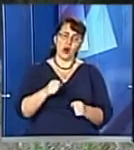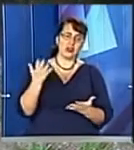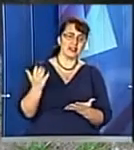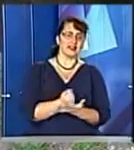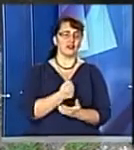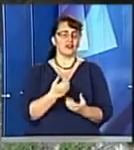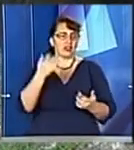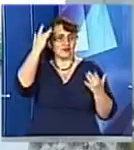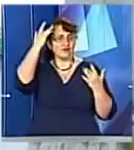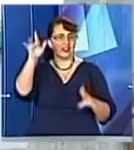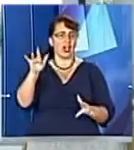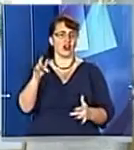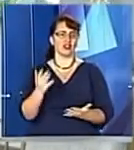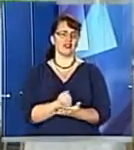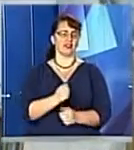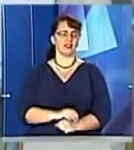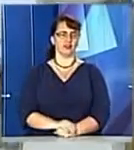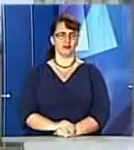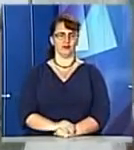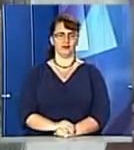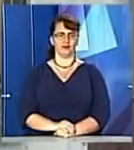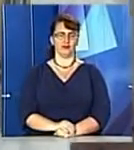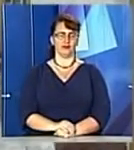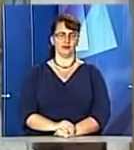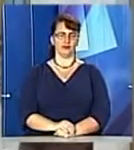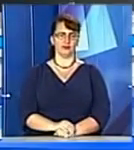сенсаційні знахідки. Віталій Гамадин, Андрій Ролюк. Новини.